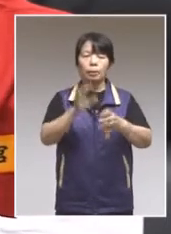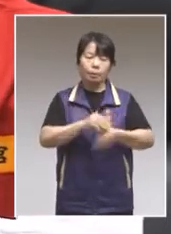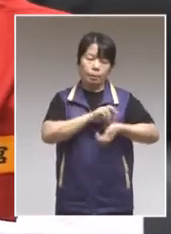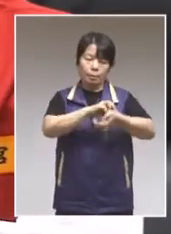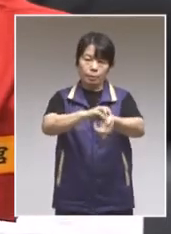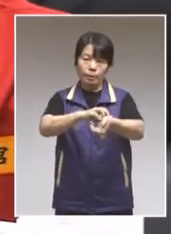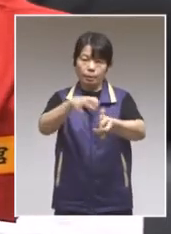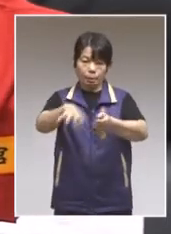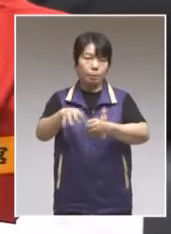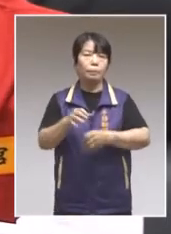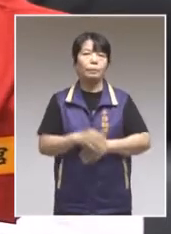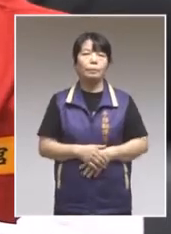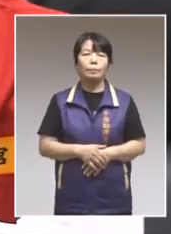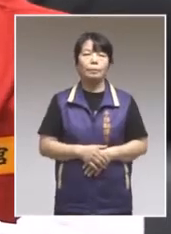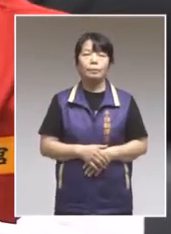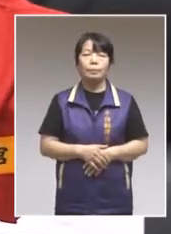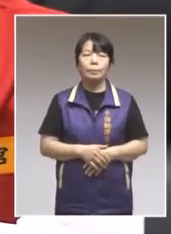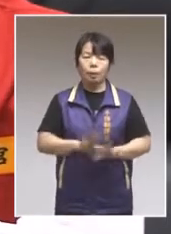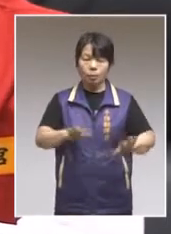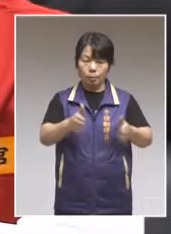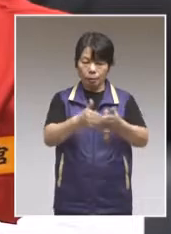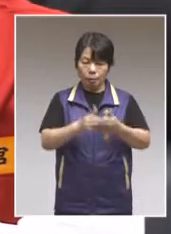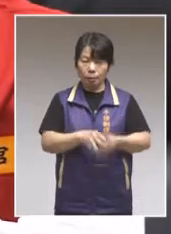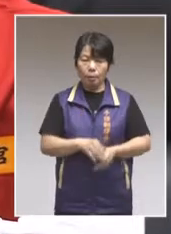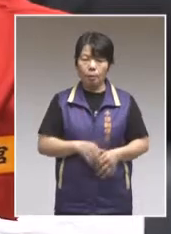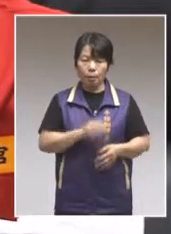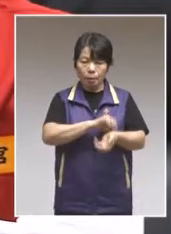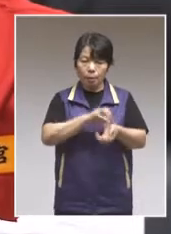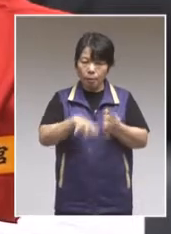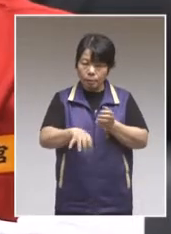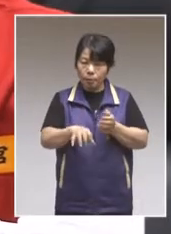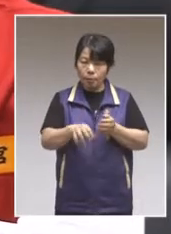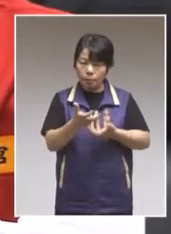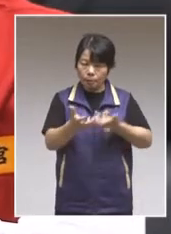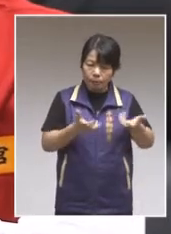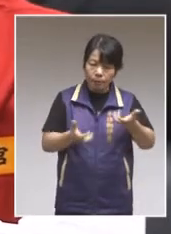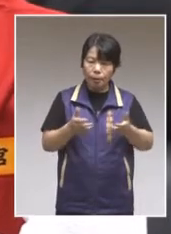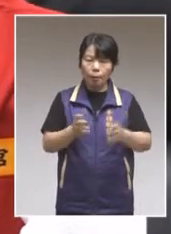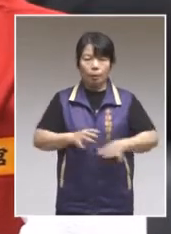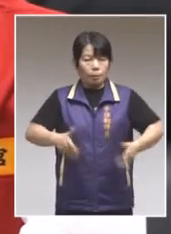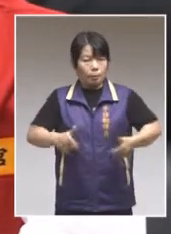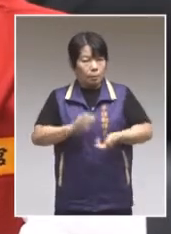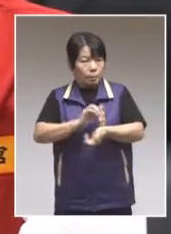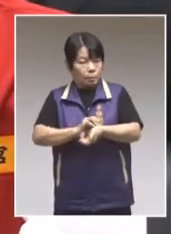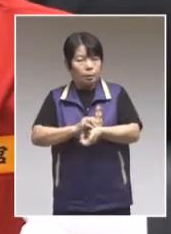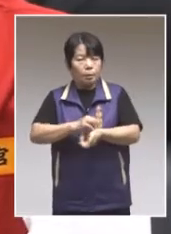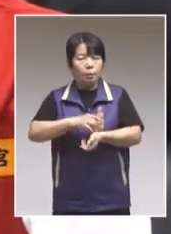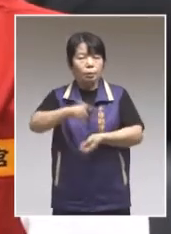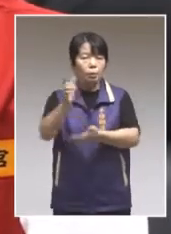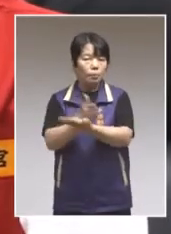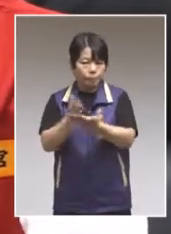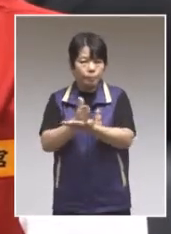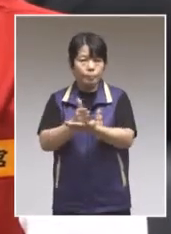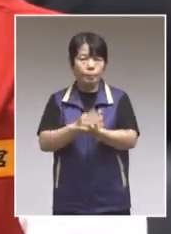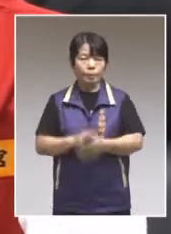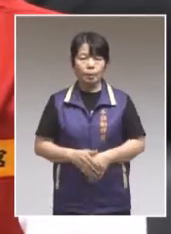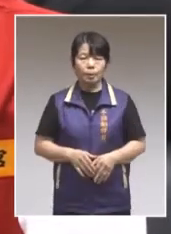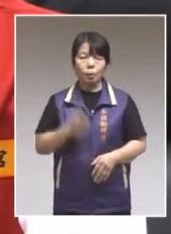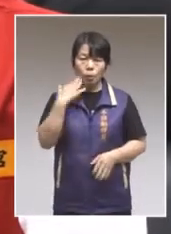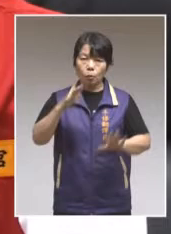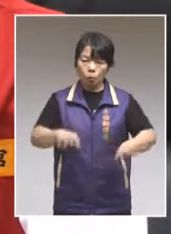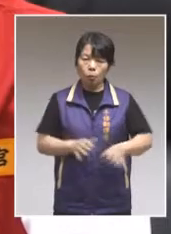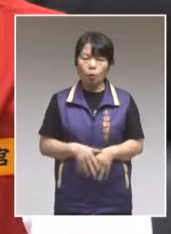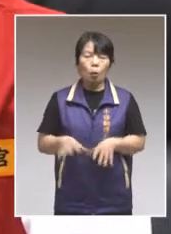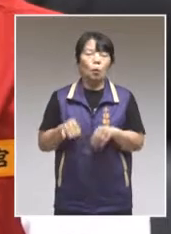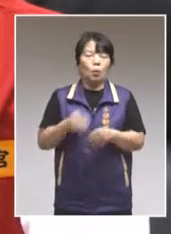话，就到急诊来进行检伤的分类，意思是说由急诊的医师来评估，必要时影像检查抽